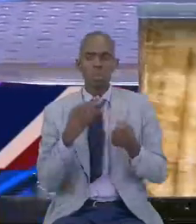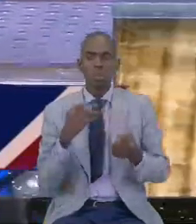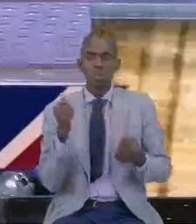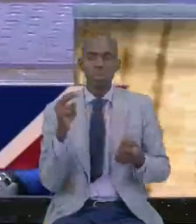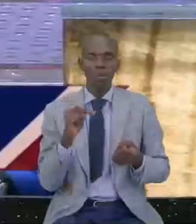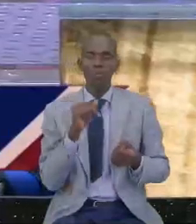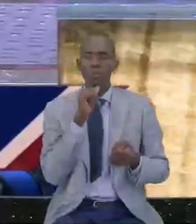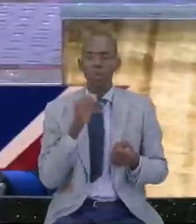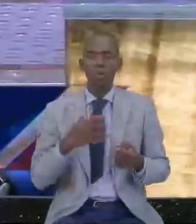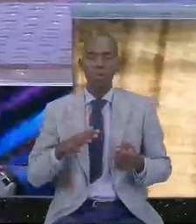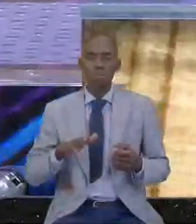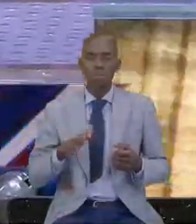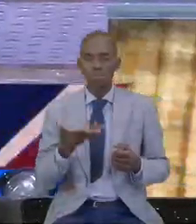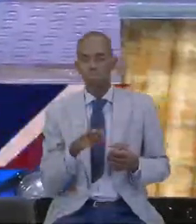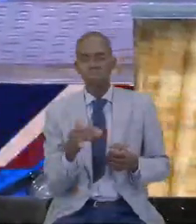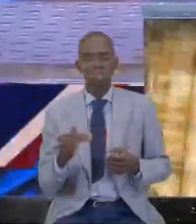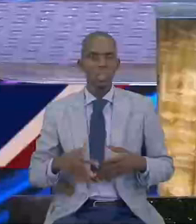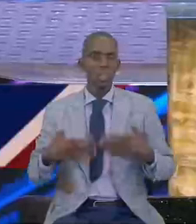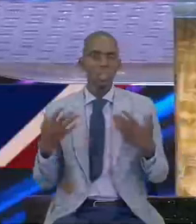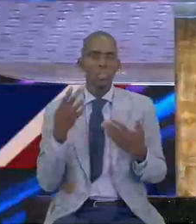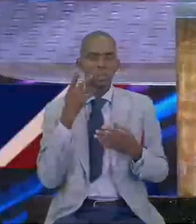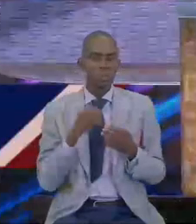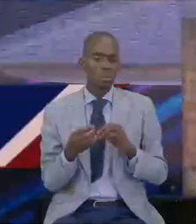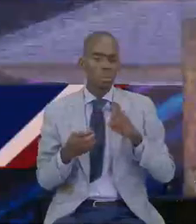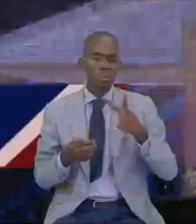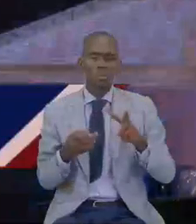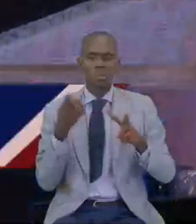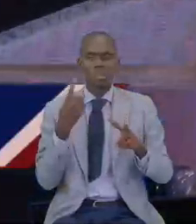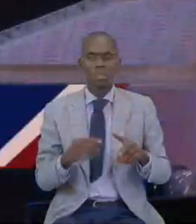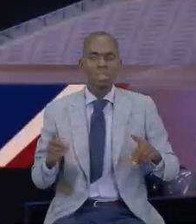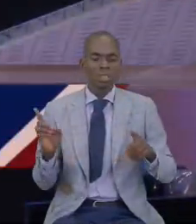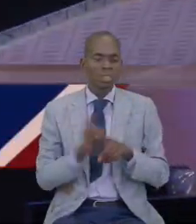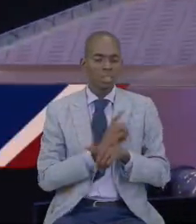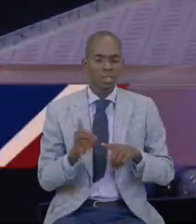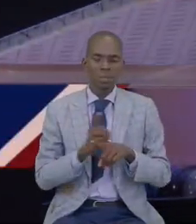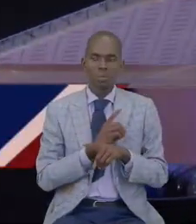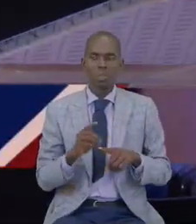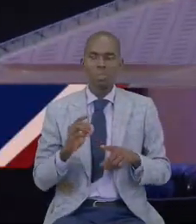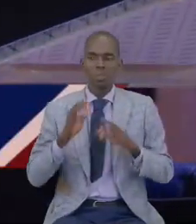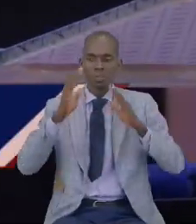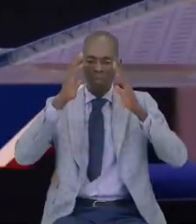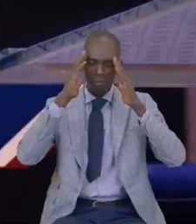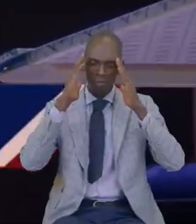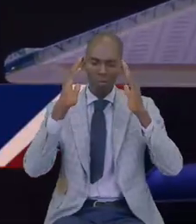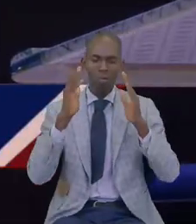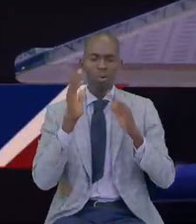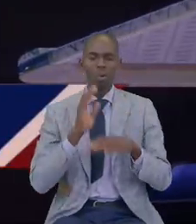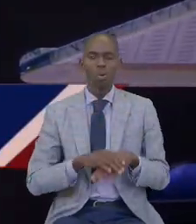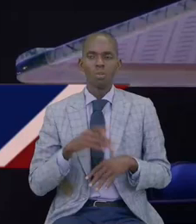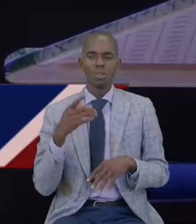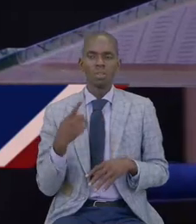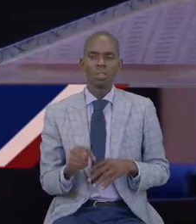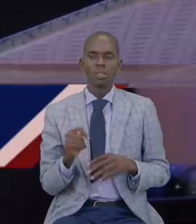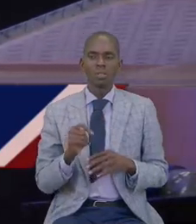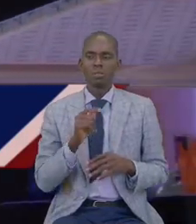point, la concentration disciplinée d'une loyauté non confinée. Vous savez, c'est possible